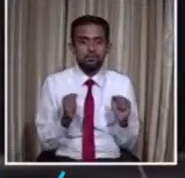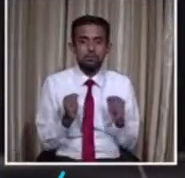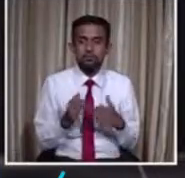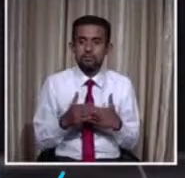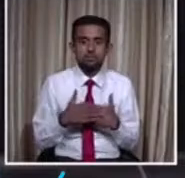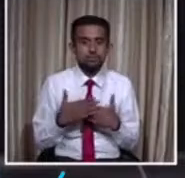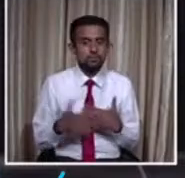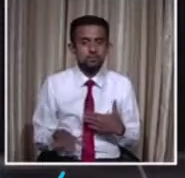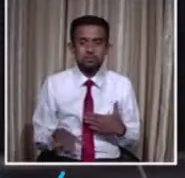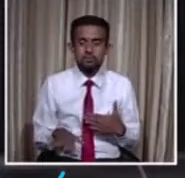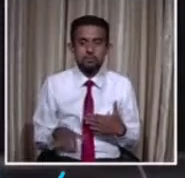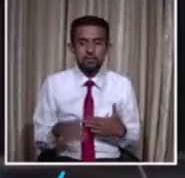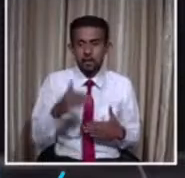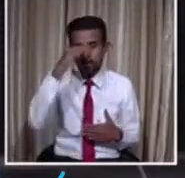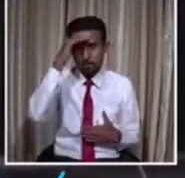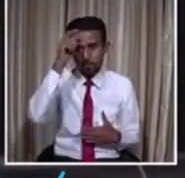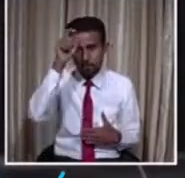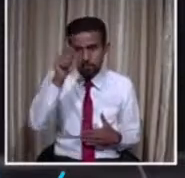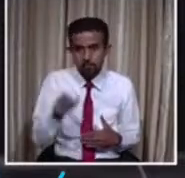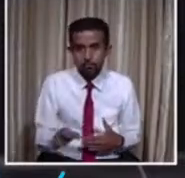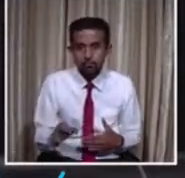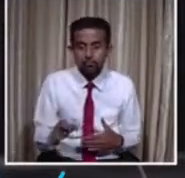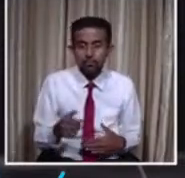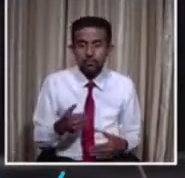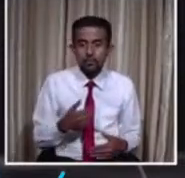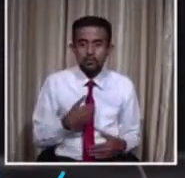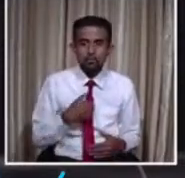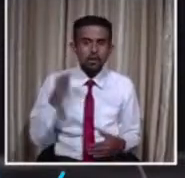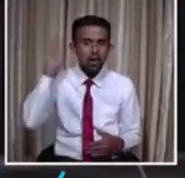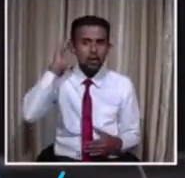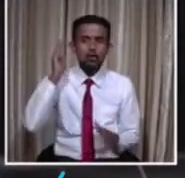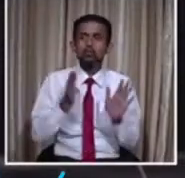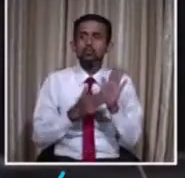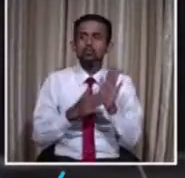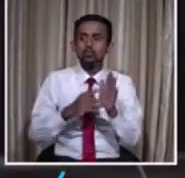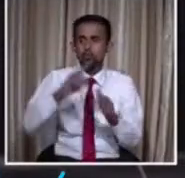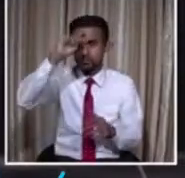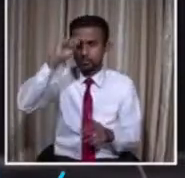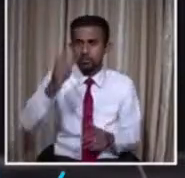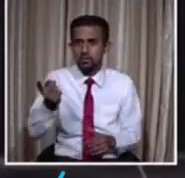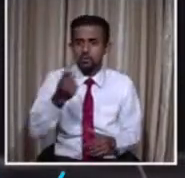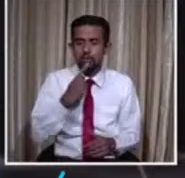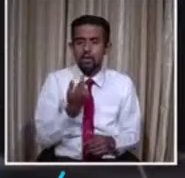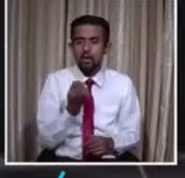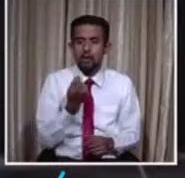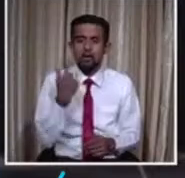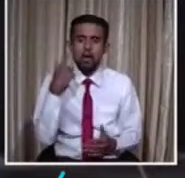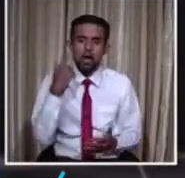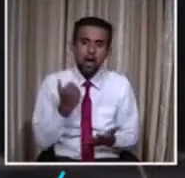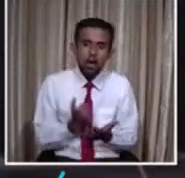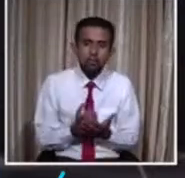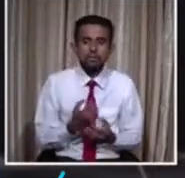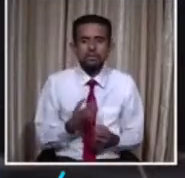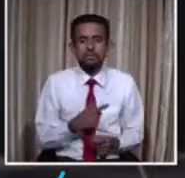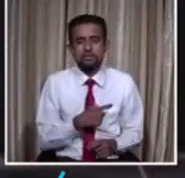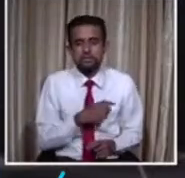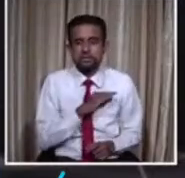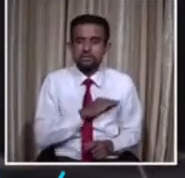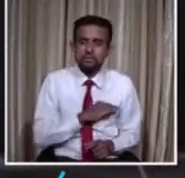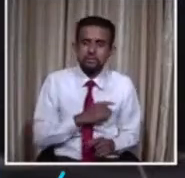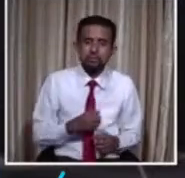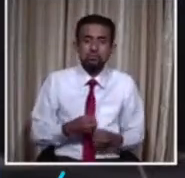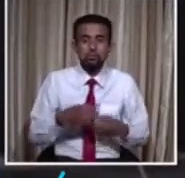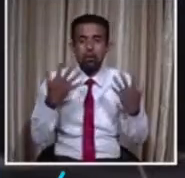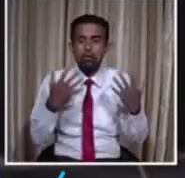magaru mulasanaru de mantri tumani me mata auna mujibar rahman mantri tuma kiyenawa aarthika amaru kama nisa pidawawa pidawa mehema pita